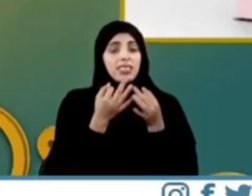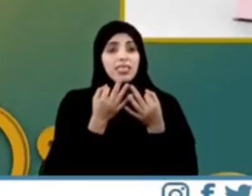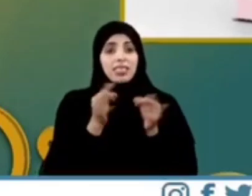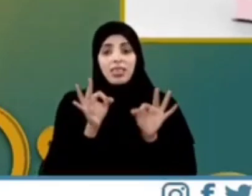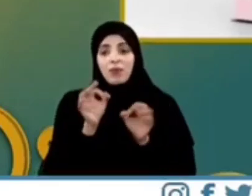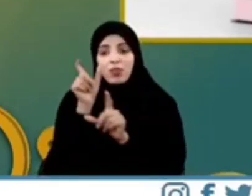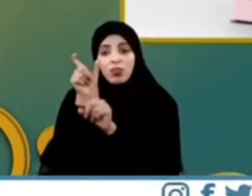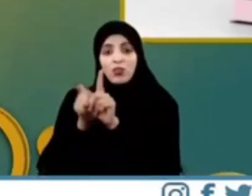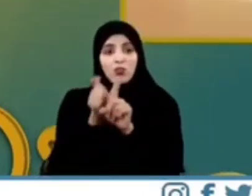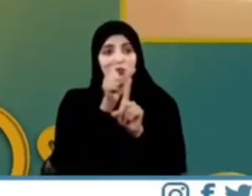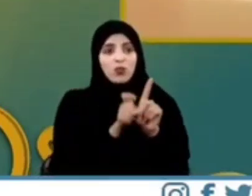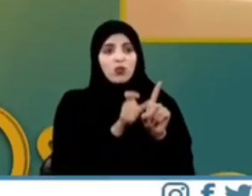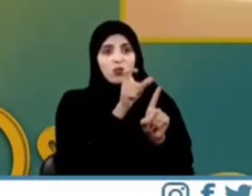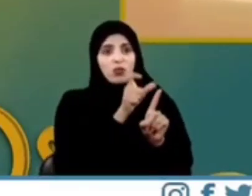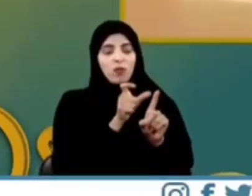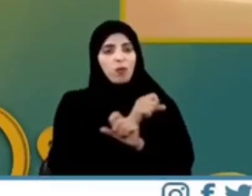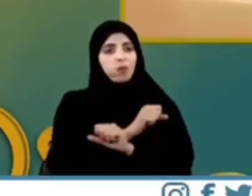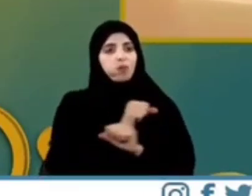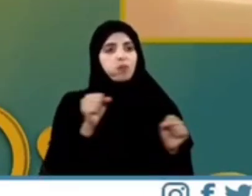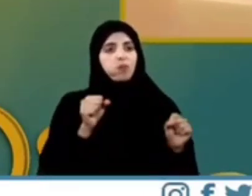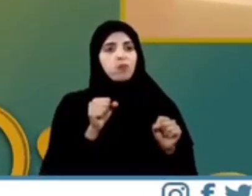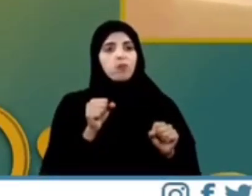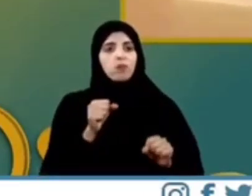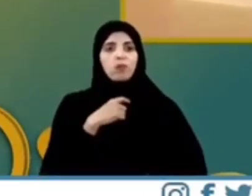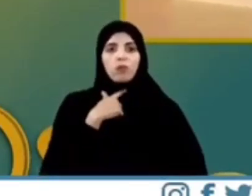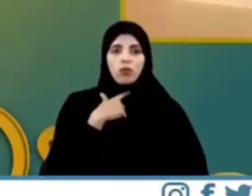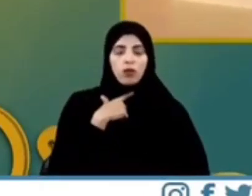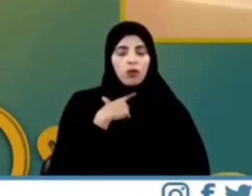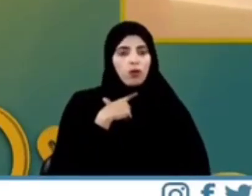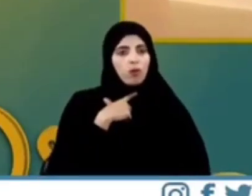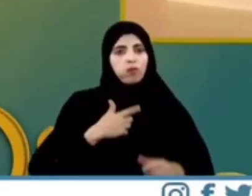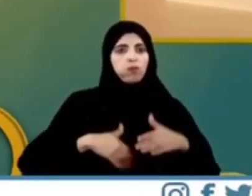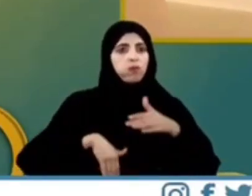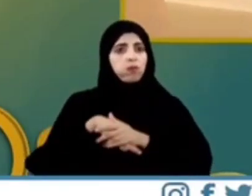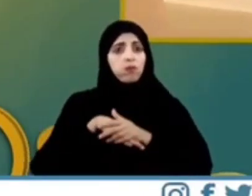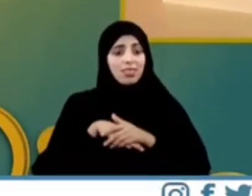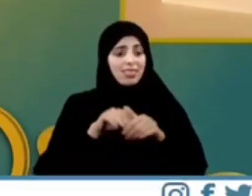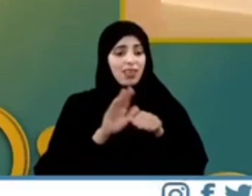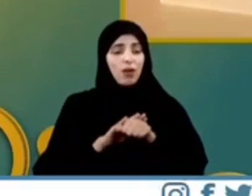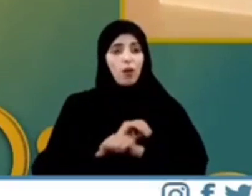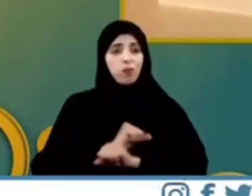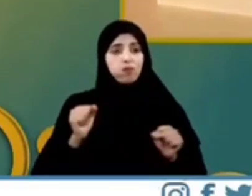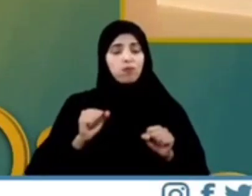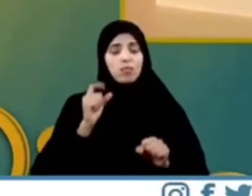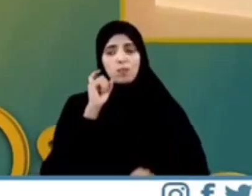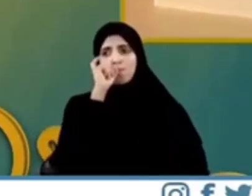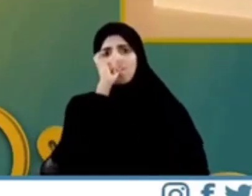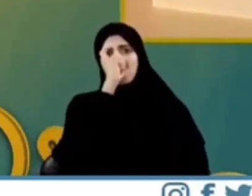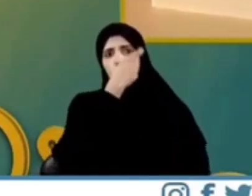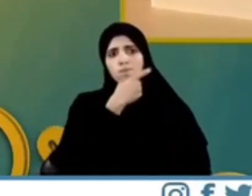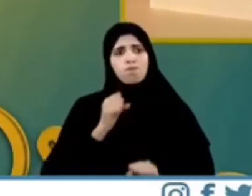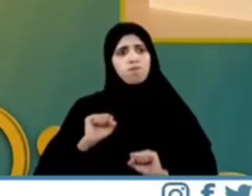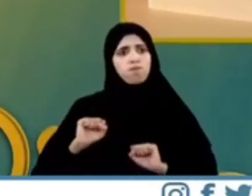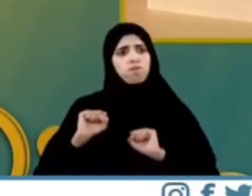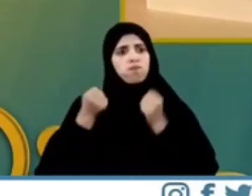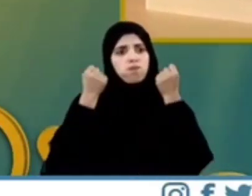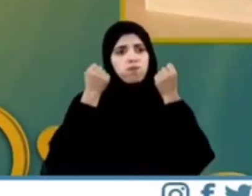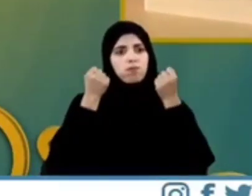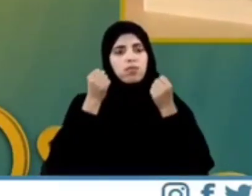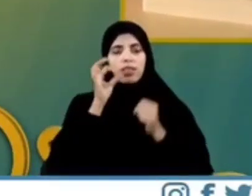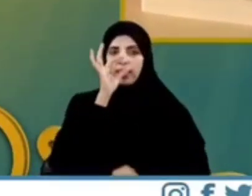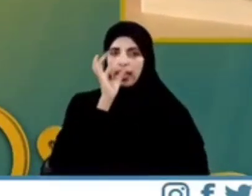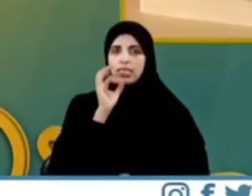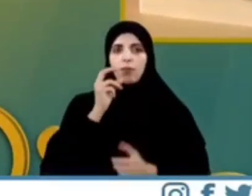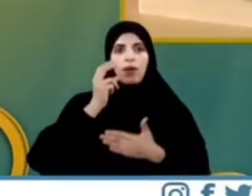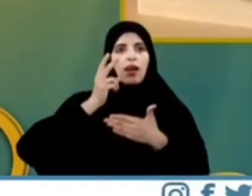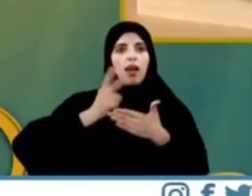واحد من فجر خلاص، يعني واصلين حد، يعني إذا تمس الواحد ينبطل. فهناك قلت لا، لازم